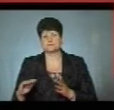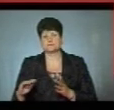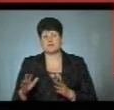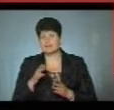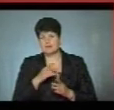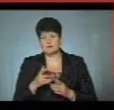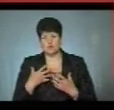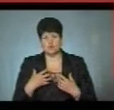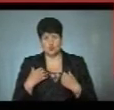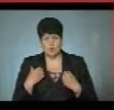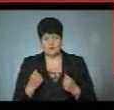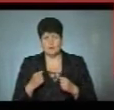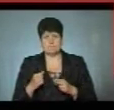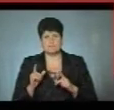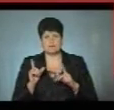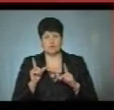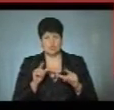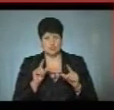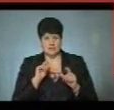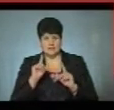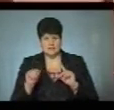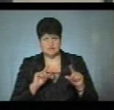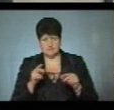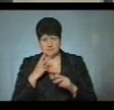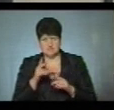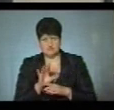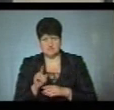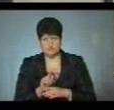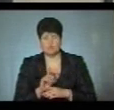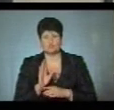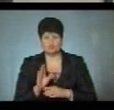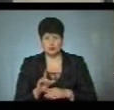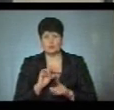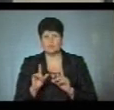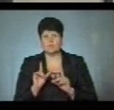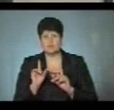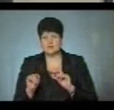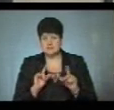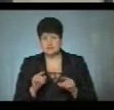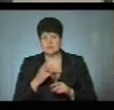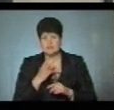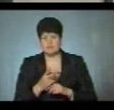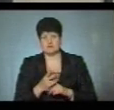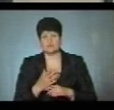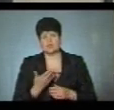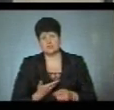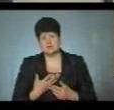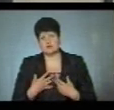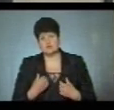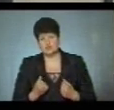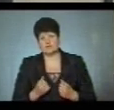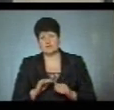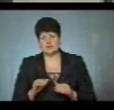терміну оздоровлення приїжджати і дивитися, чи все в нормі. Так, ми будемо приїжджати і дивитися, тому що, напевно, життя і здоров'я дітей – це саме